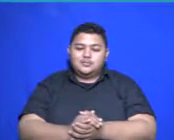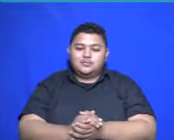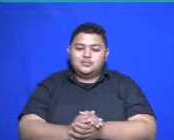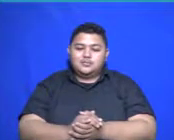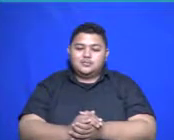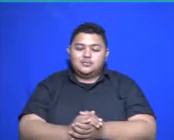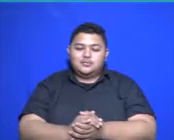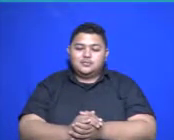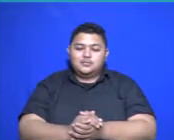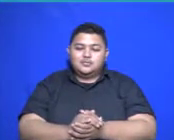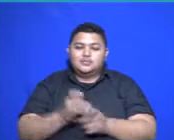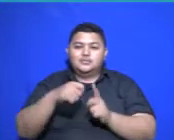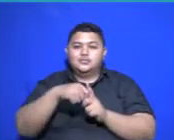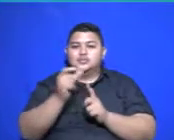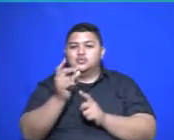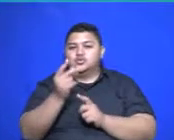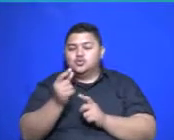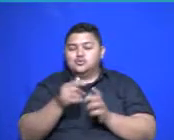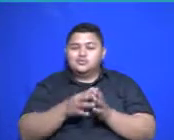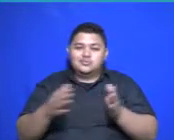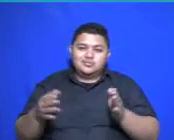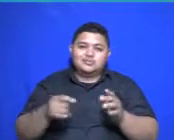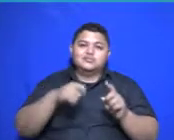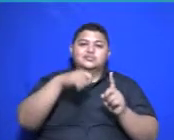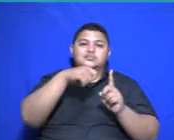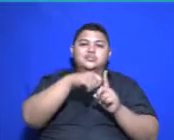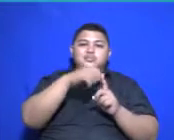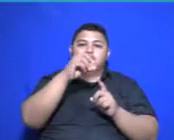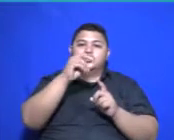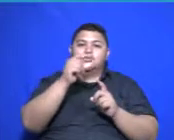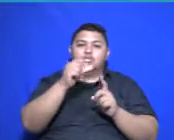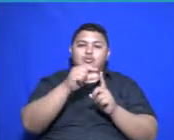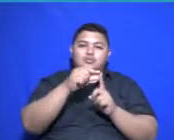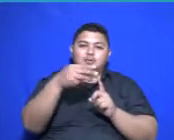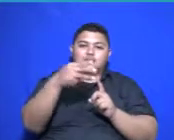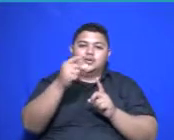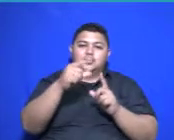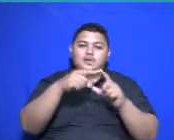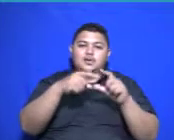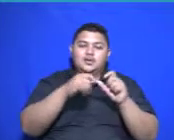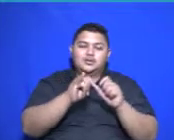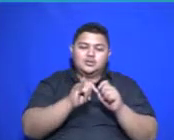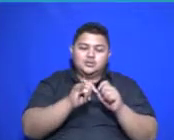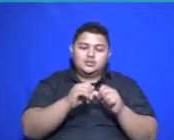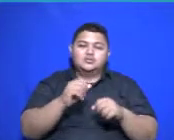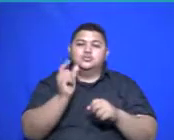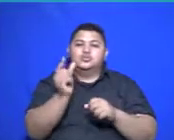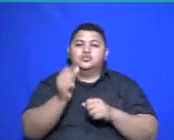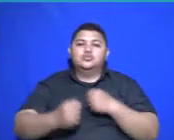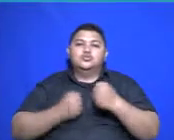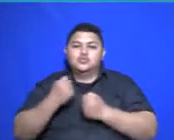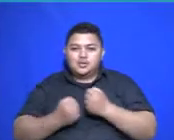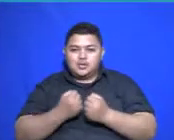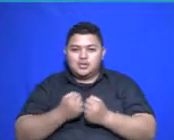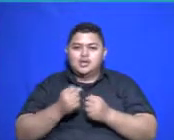Ada koperasi Obor Mas di NTT. Ada koperasi Kostum Jasa juga, dan ada juga